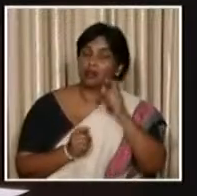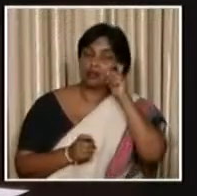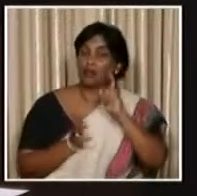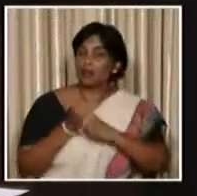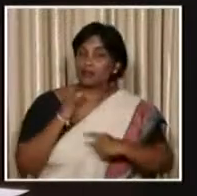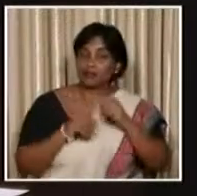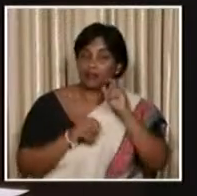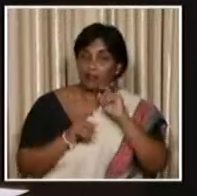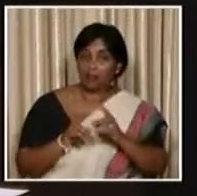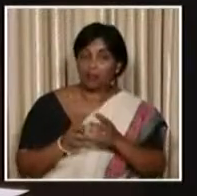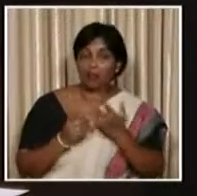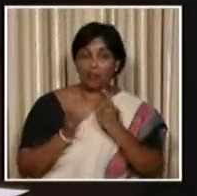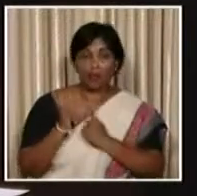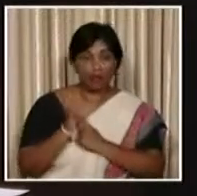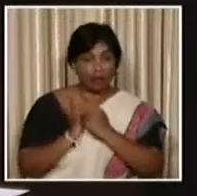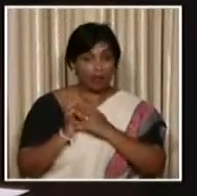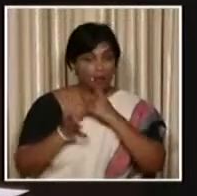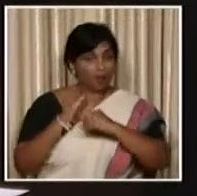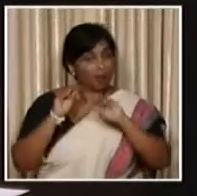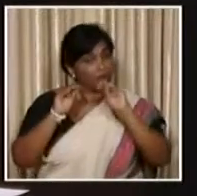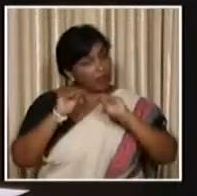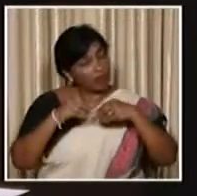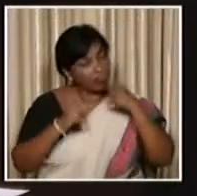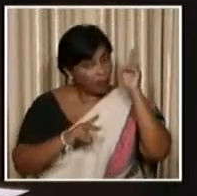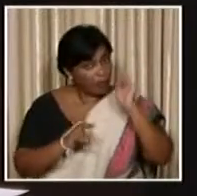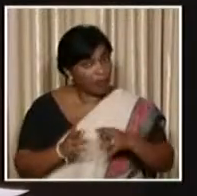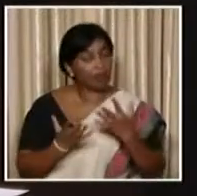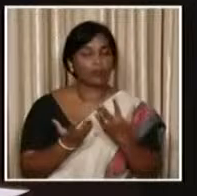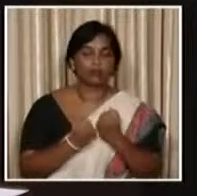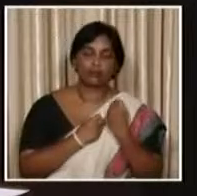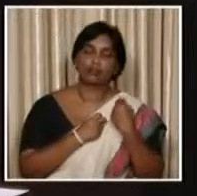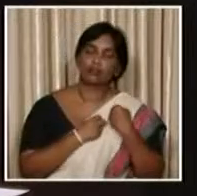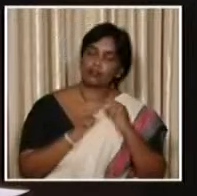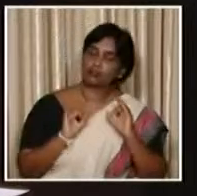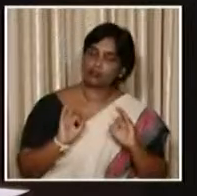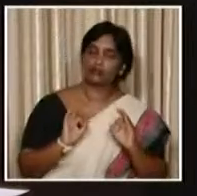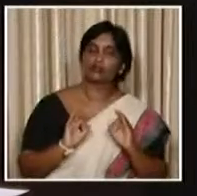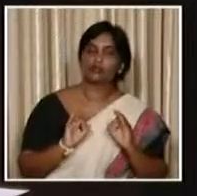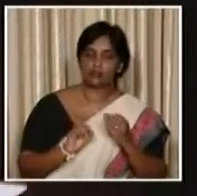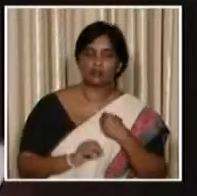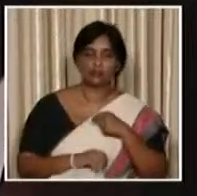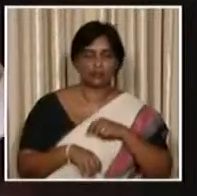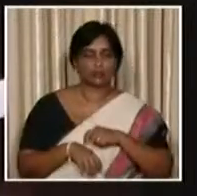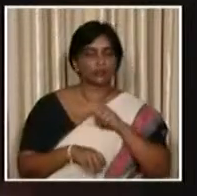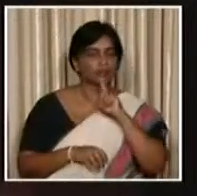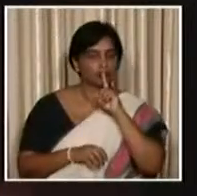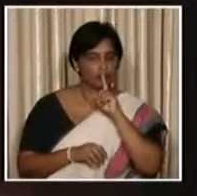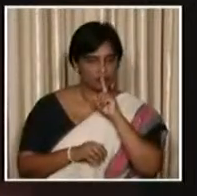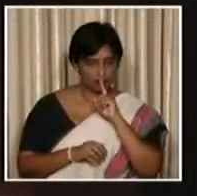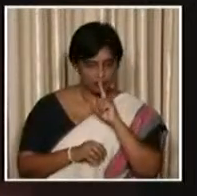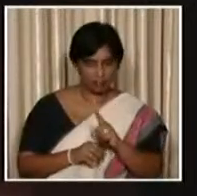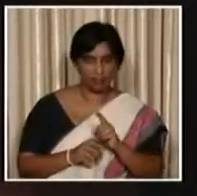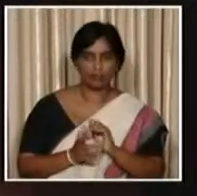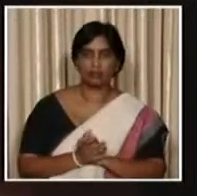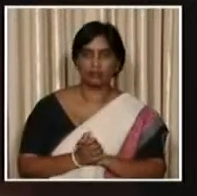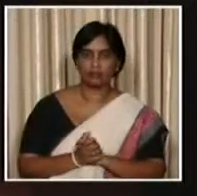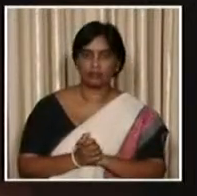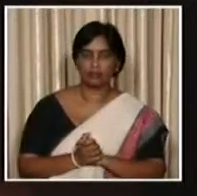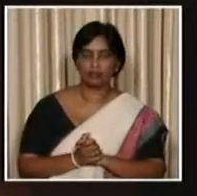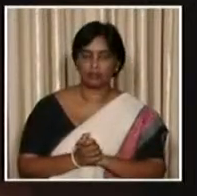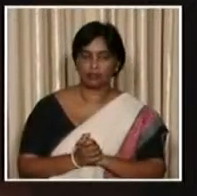බලලා වරමින් අපි ඕනම වගකීමක් බාර ගන්න ලෑස්ති කියන එක මම මේ අවස්ථාවේ ඔබතුමාට කියන්න